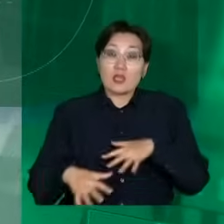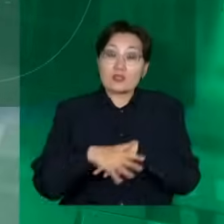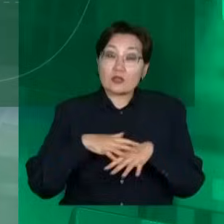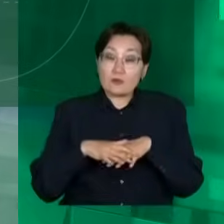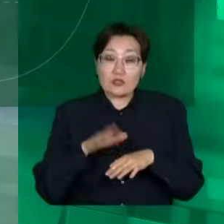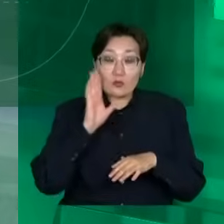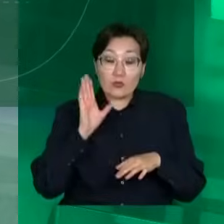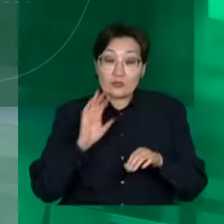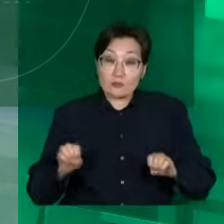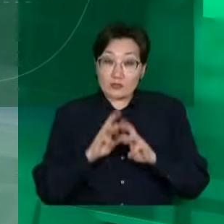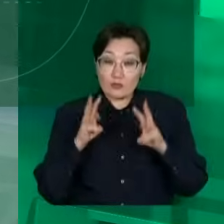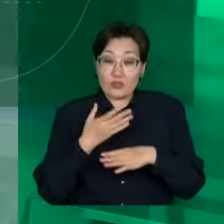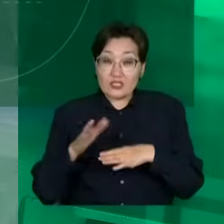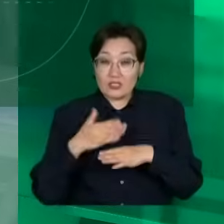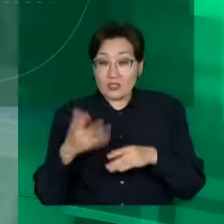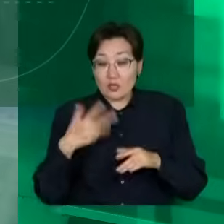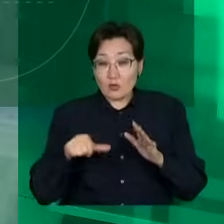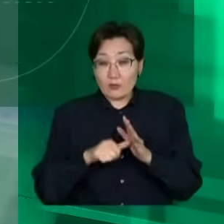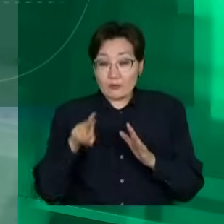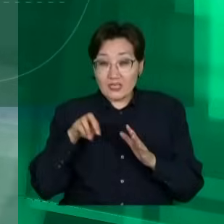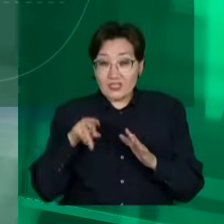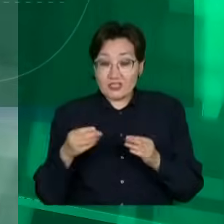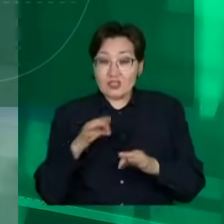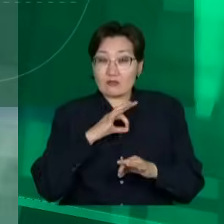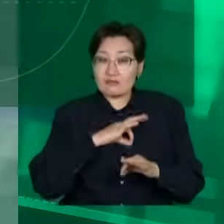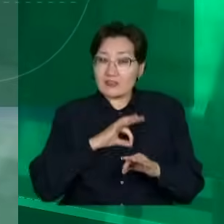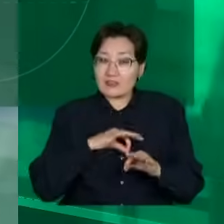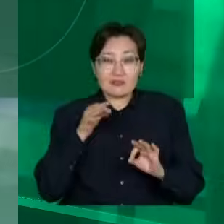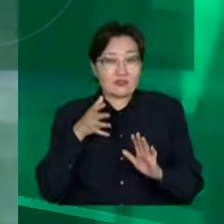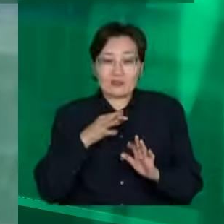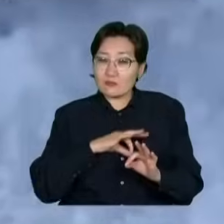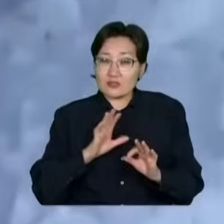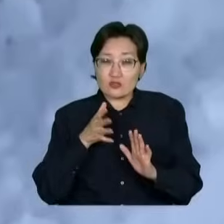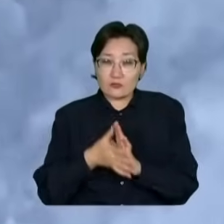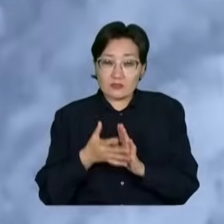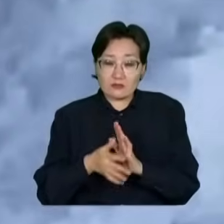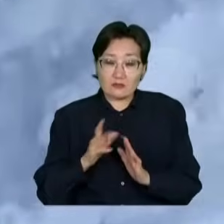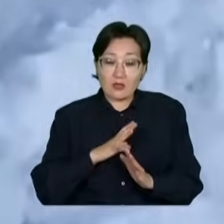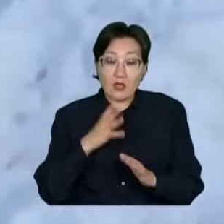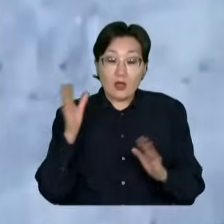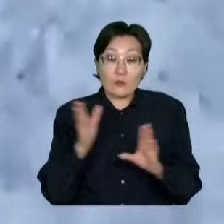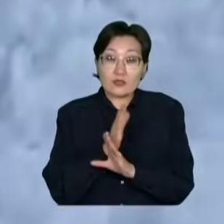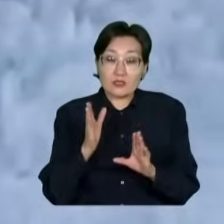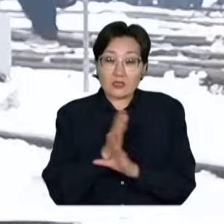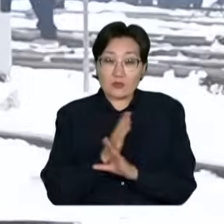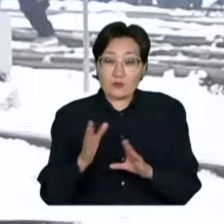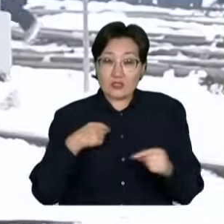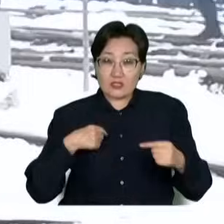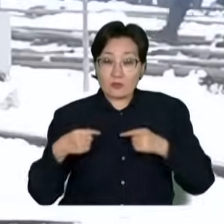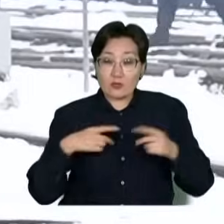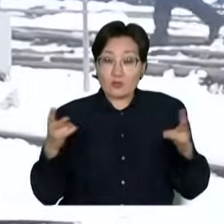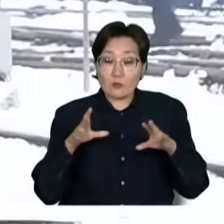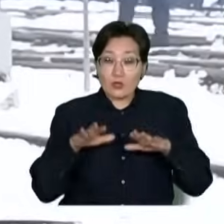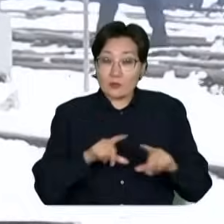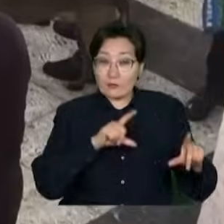тіршілік нәрімен қамтуға бөлінген 56 миллиард теңге тиімсі жұмсалған. Ауа райы әлекке салып, діттеген